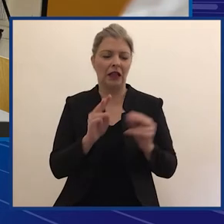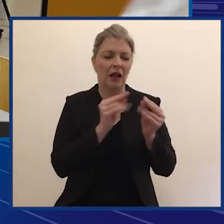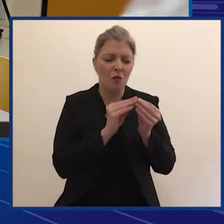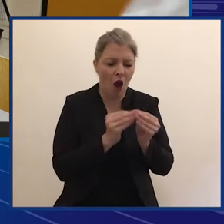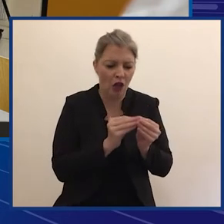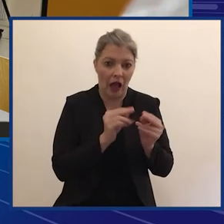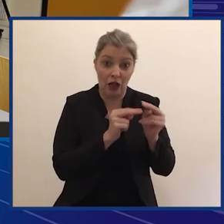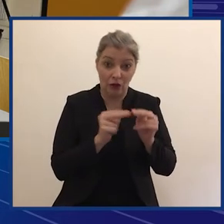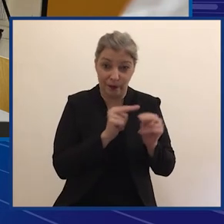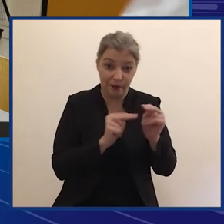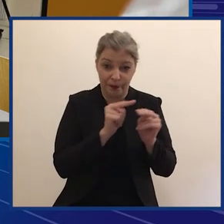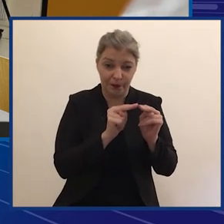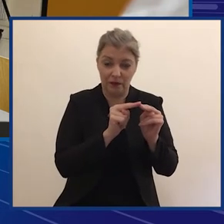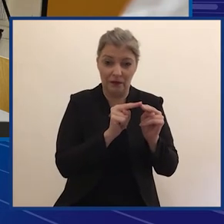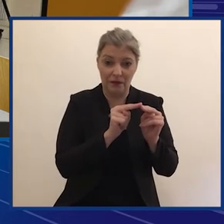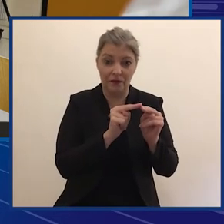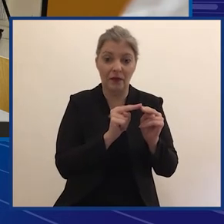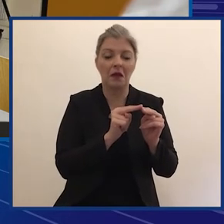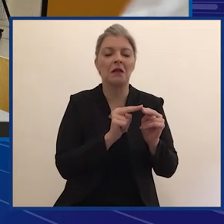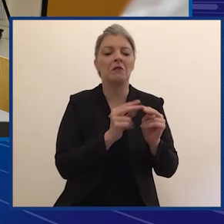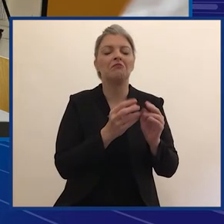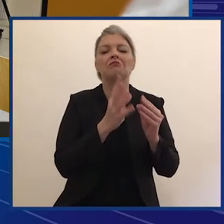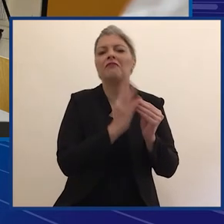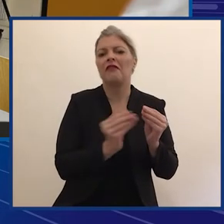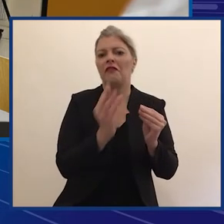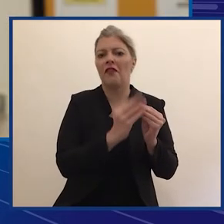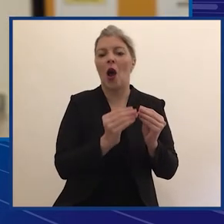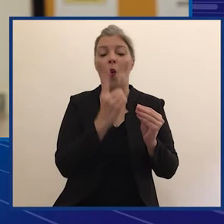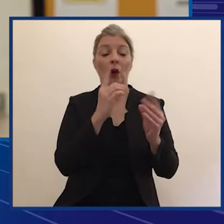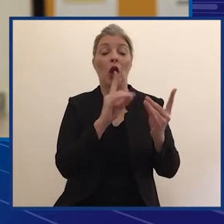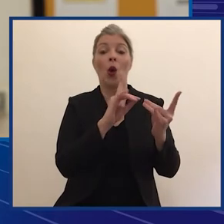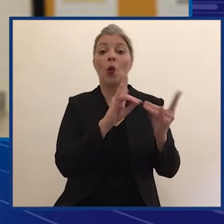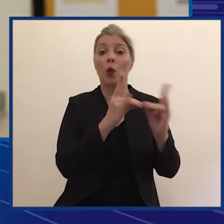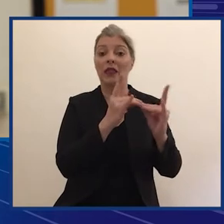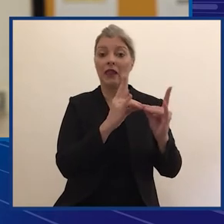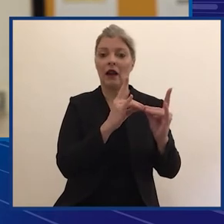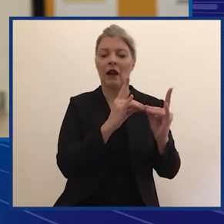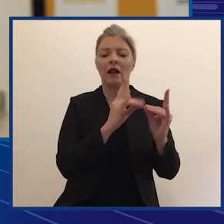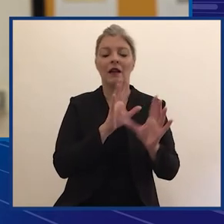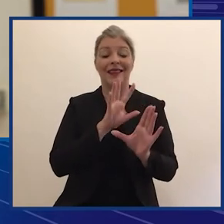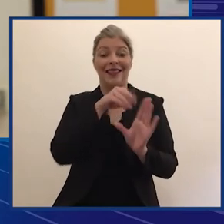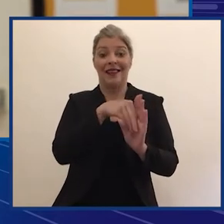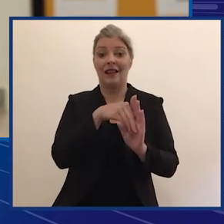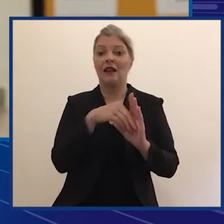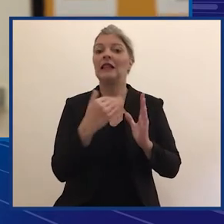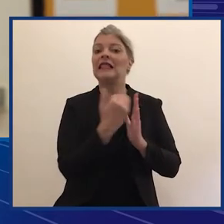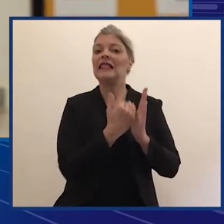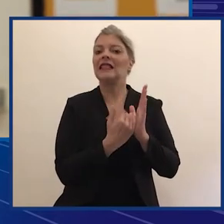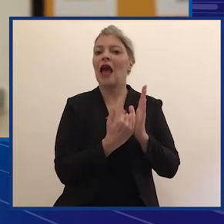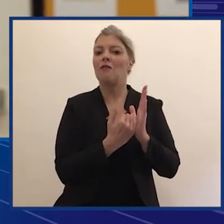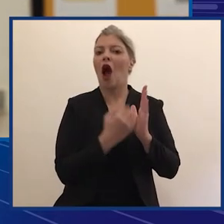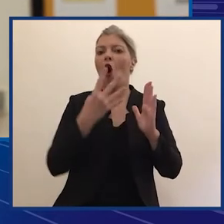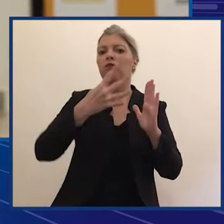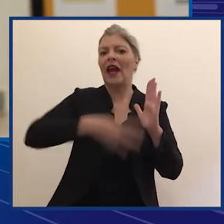l'oggetto, quindi andare a selezionare i componenti per realizzare questo router, assemblarlo, installare un sistema operativo e